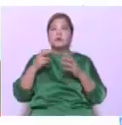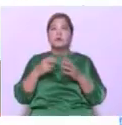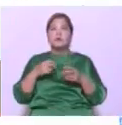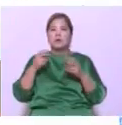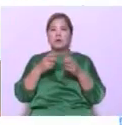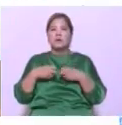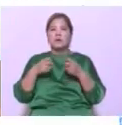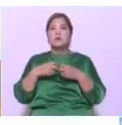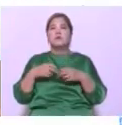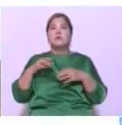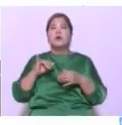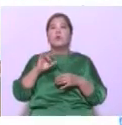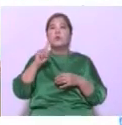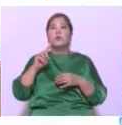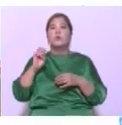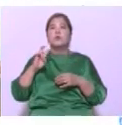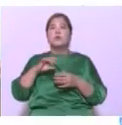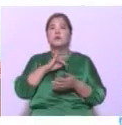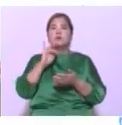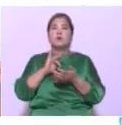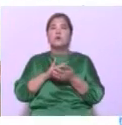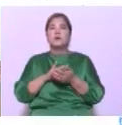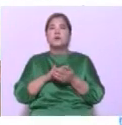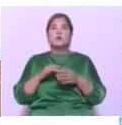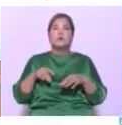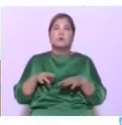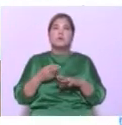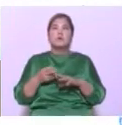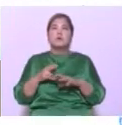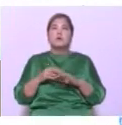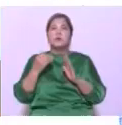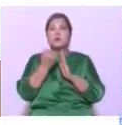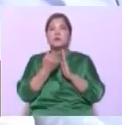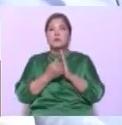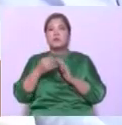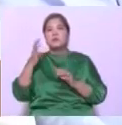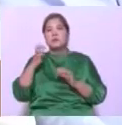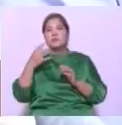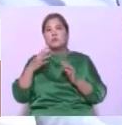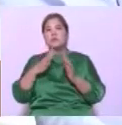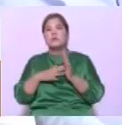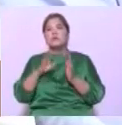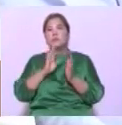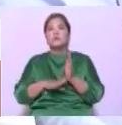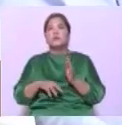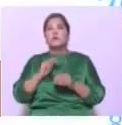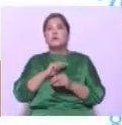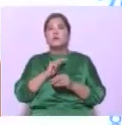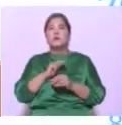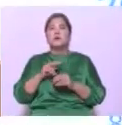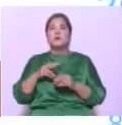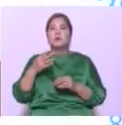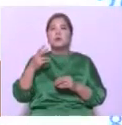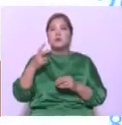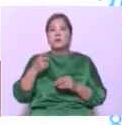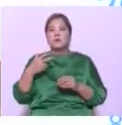по информации ноен ского городского центра занятости за отчётный период было зарегистрировано 459 безработных 302 из